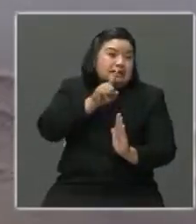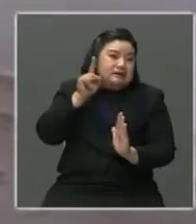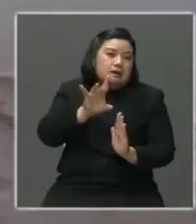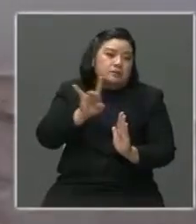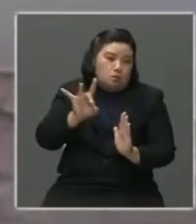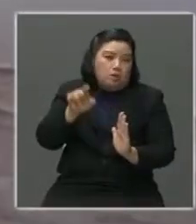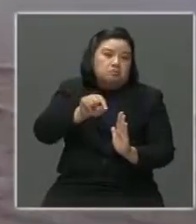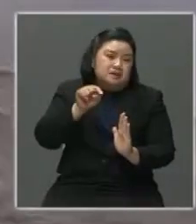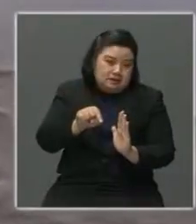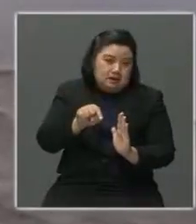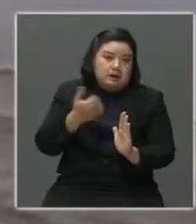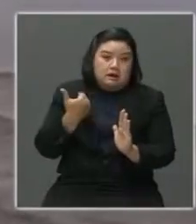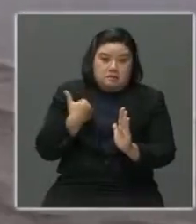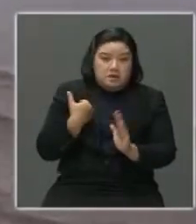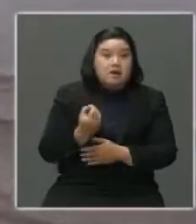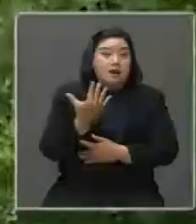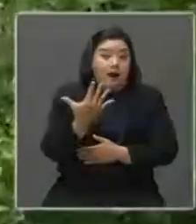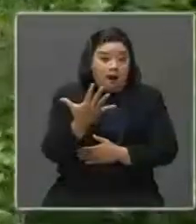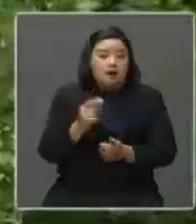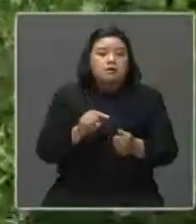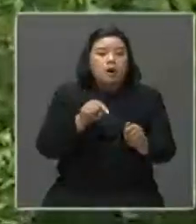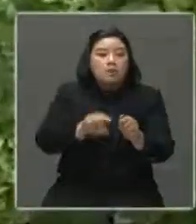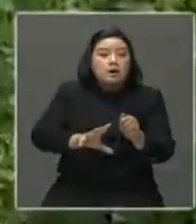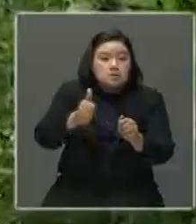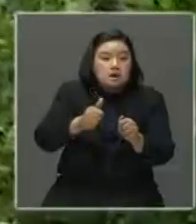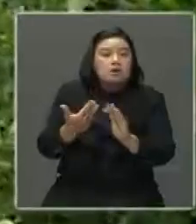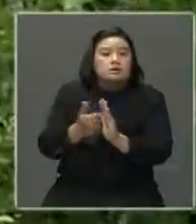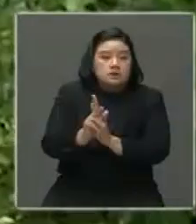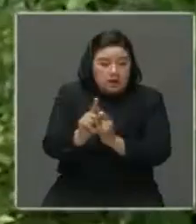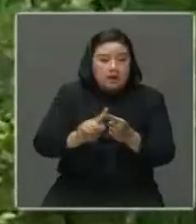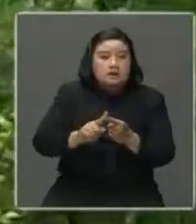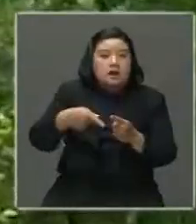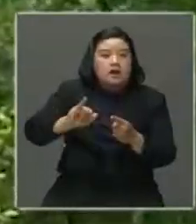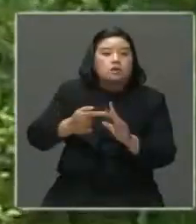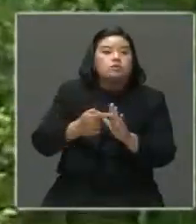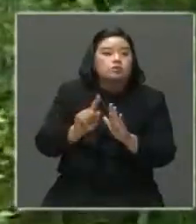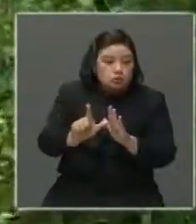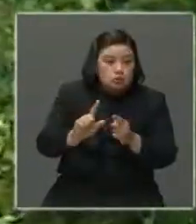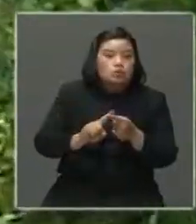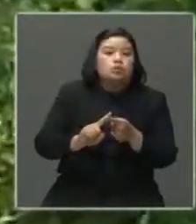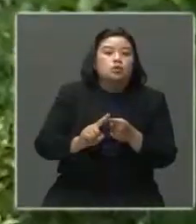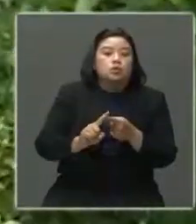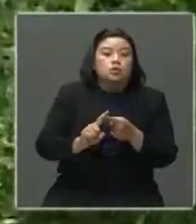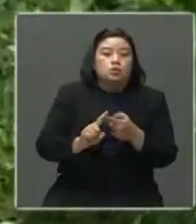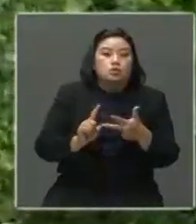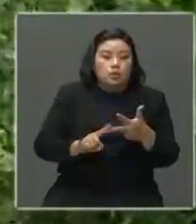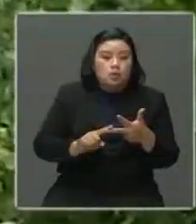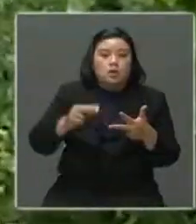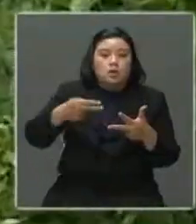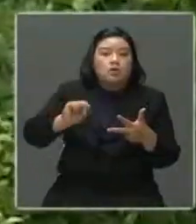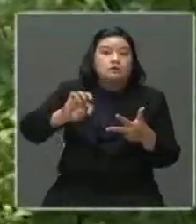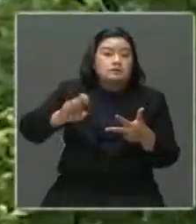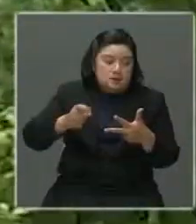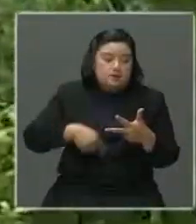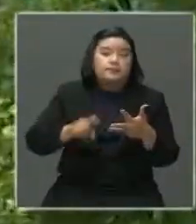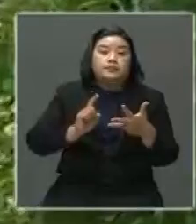5แห่งก็คืออ่างห้วยน้ำคำอำเภอเมืองศรีสะเกษอ่างห้วยตาจูอำเภอขุนหาญอ่างหนองสิที่อำเภอขุนห